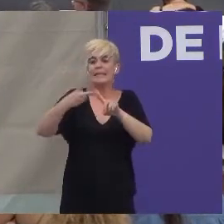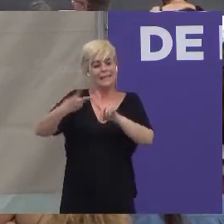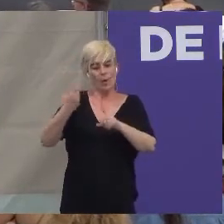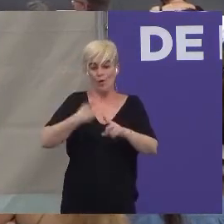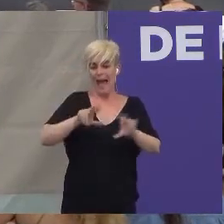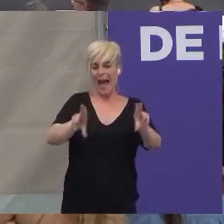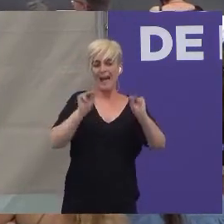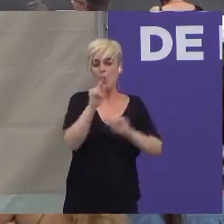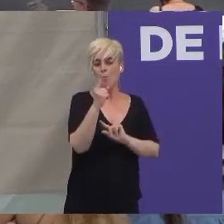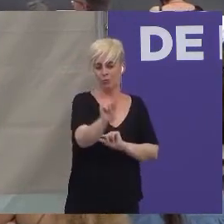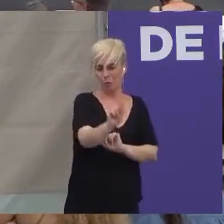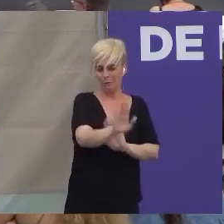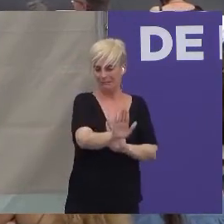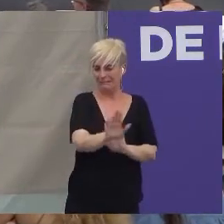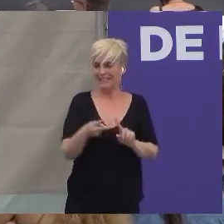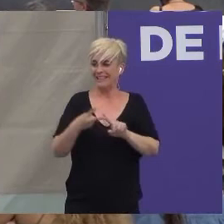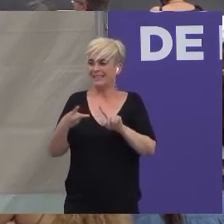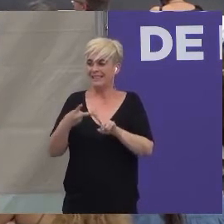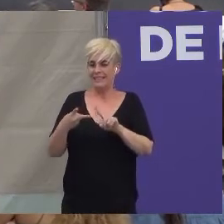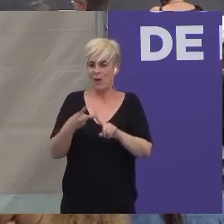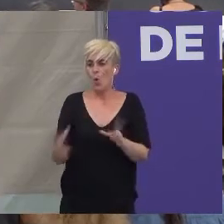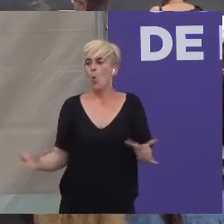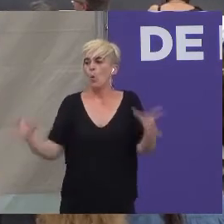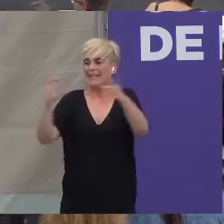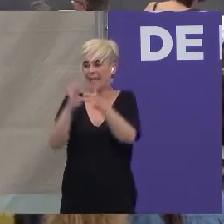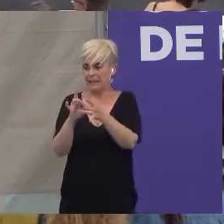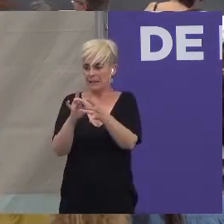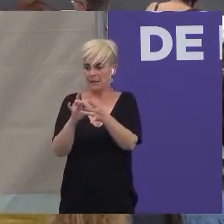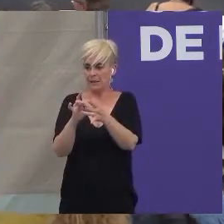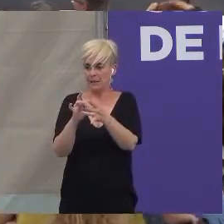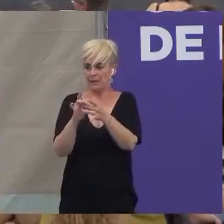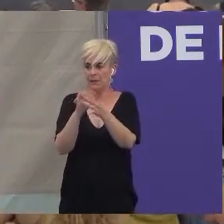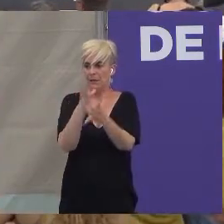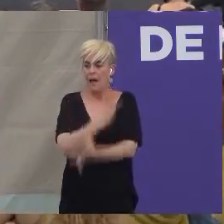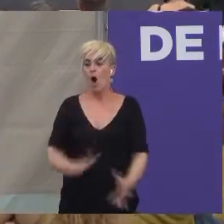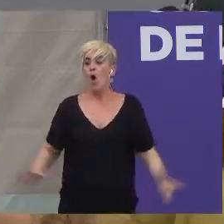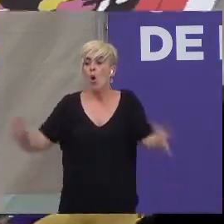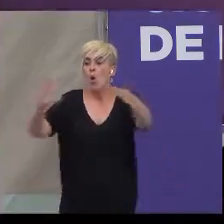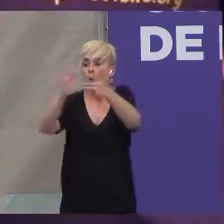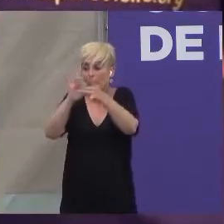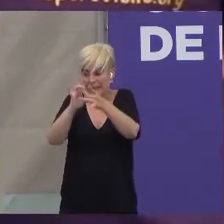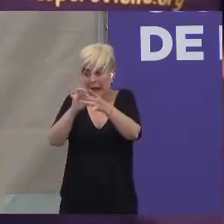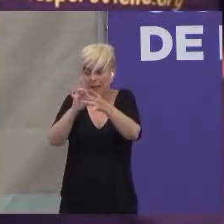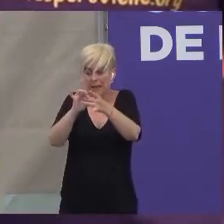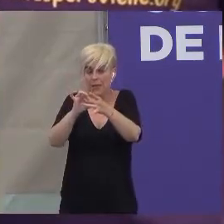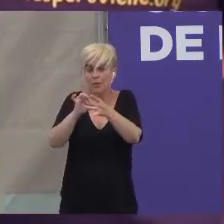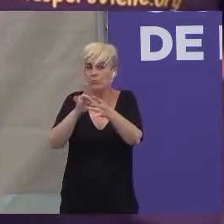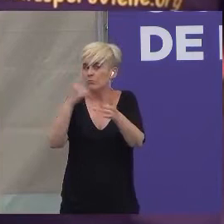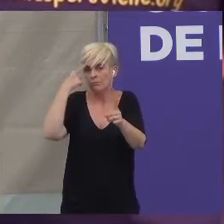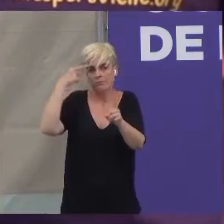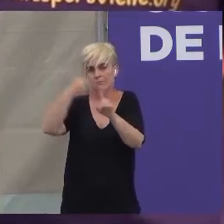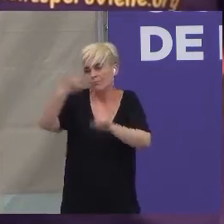acabe, me queda un minut, la unitat. Perquè la unitat, companys i companyes, és